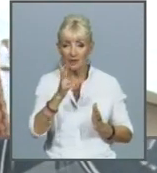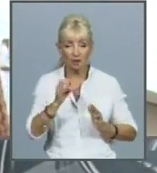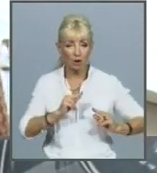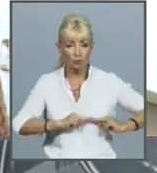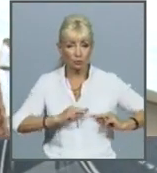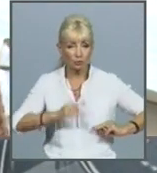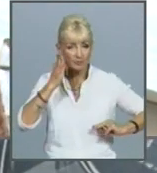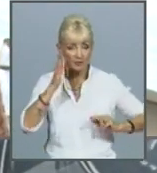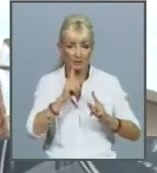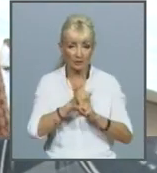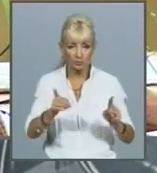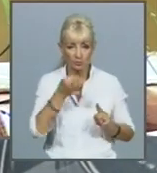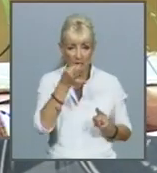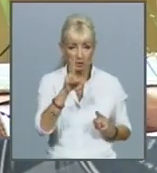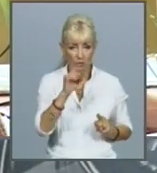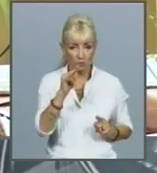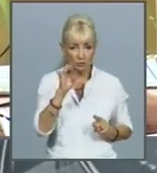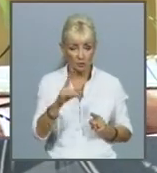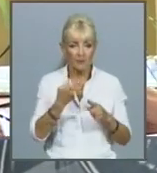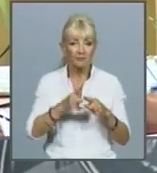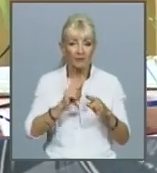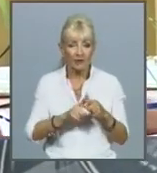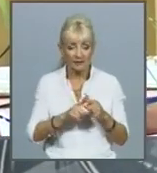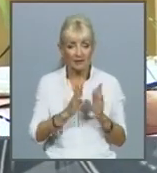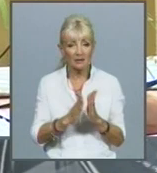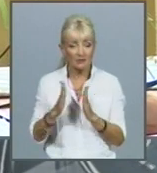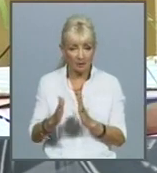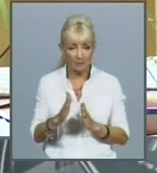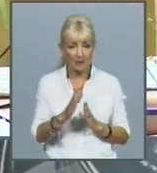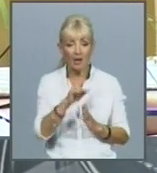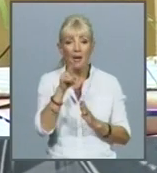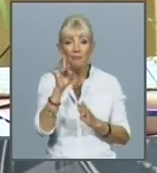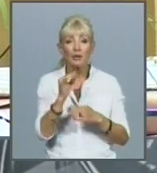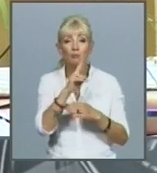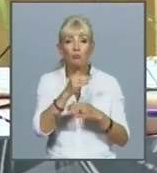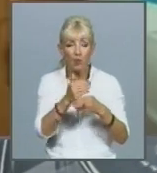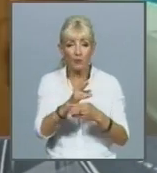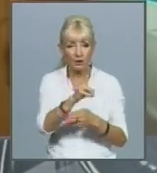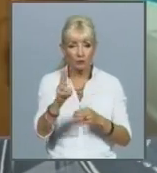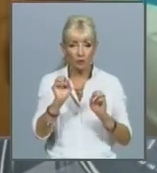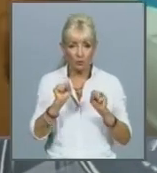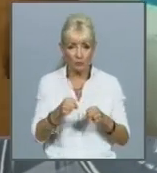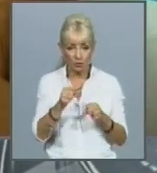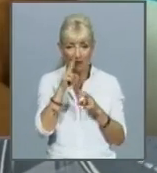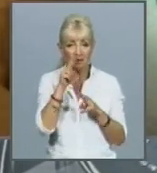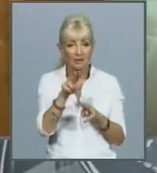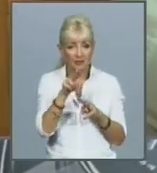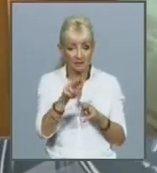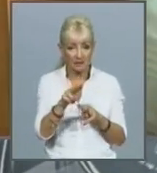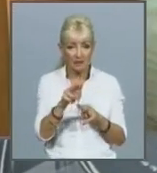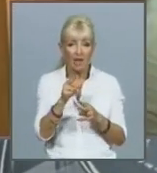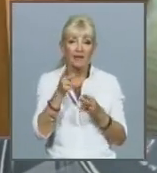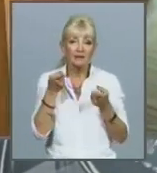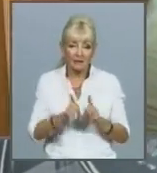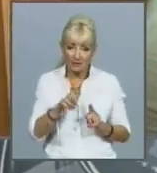вже не буде, зазначив Кучер. Бо це уніфікована система, за допомогою якої можна буде відслідковувати, чи